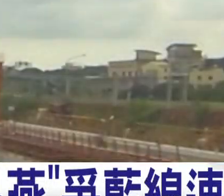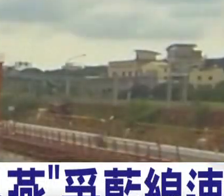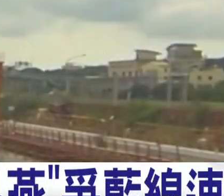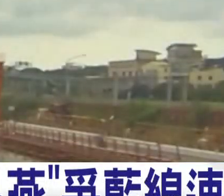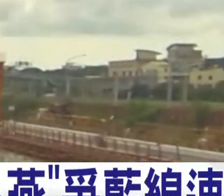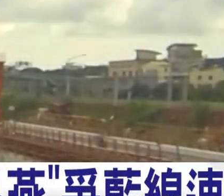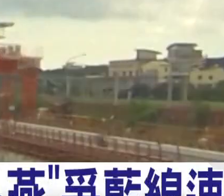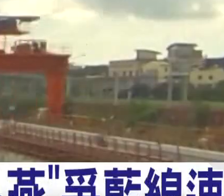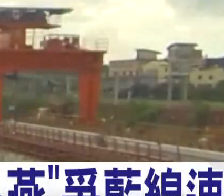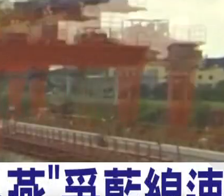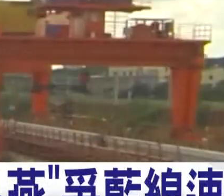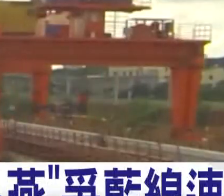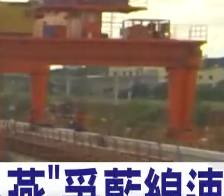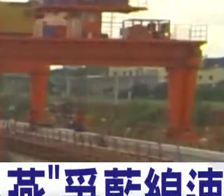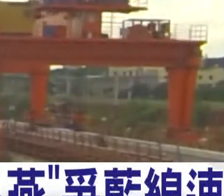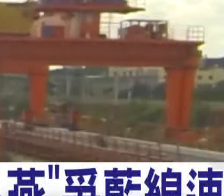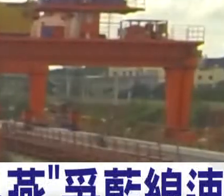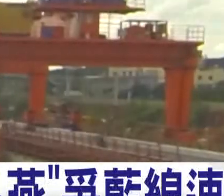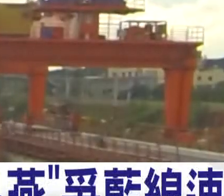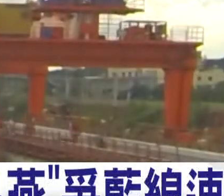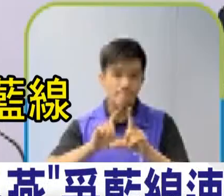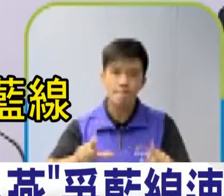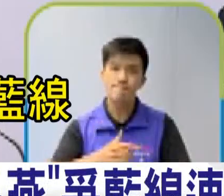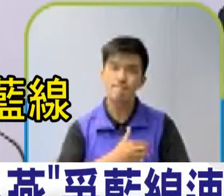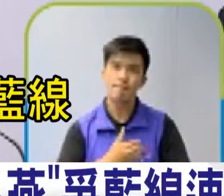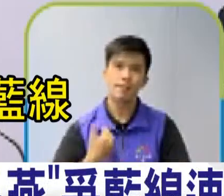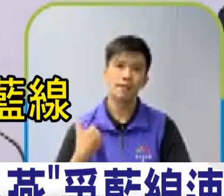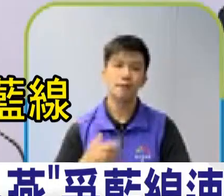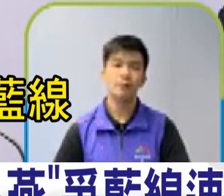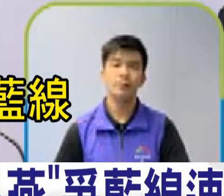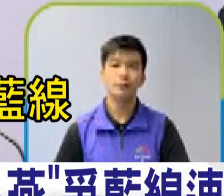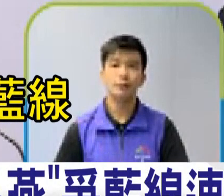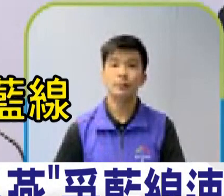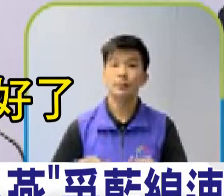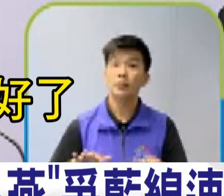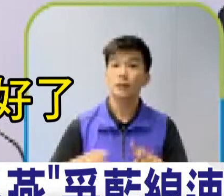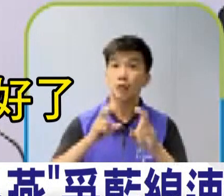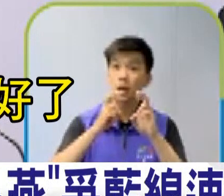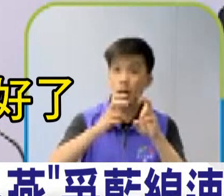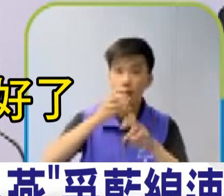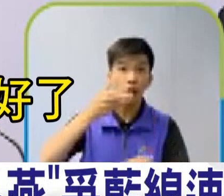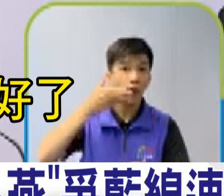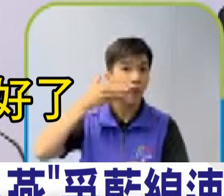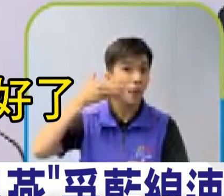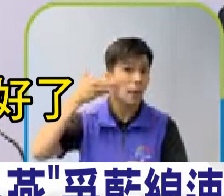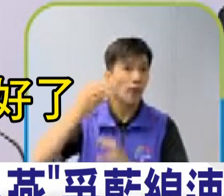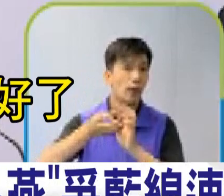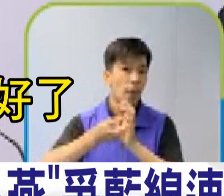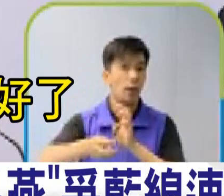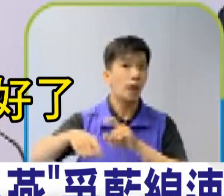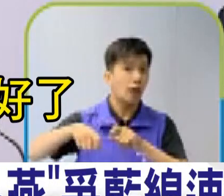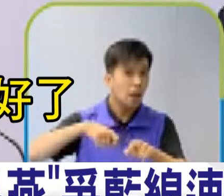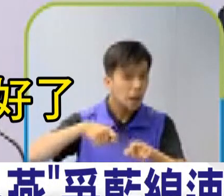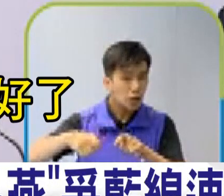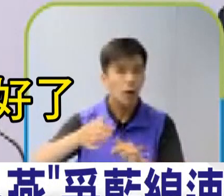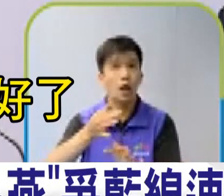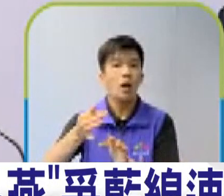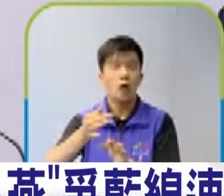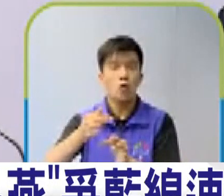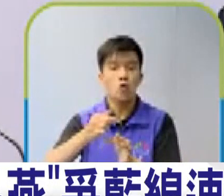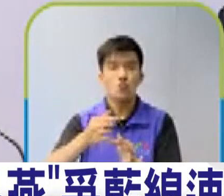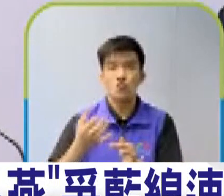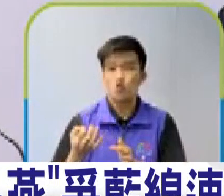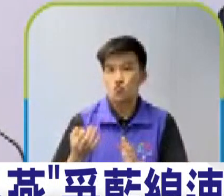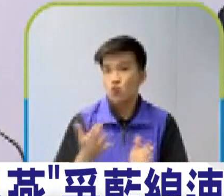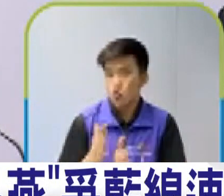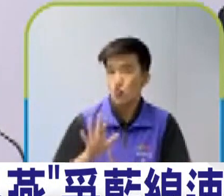久候多时的蓝线，时至今日还没动工。 那我们现在的捷运蓝线哈，万事皆备，预算准备好了，